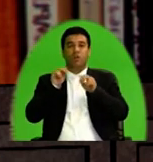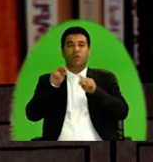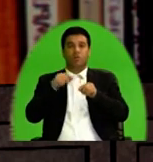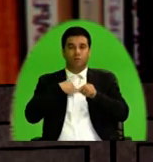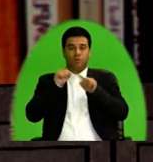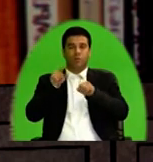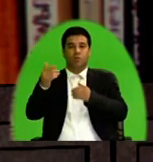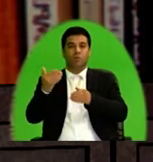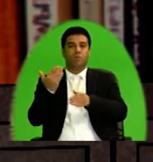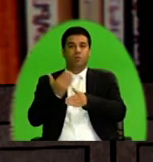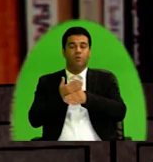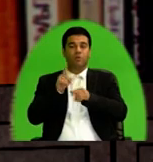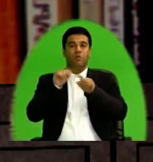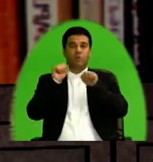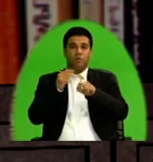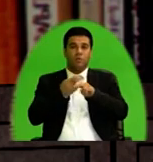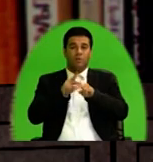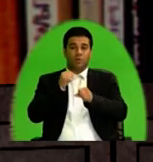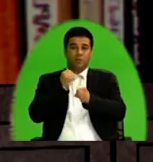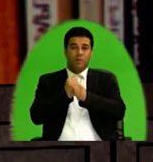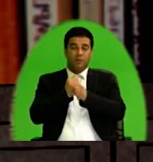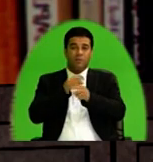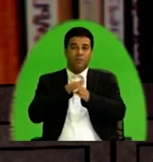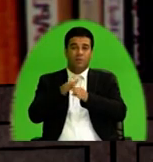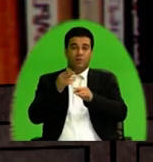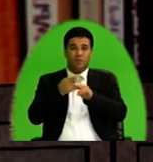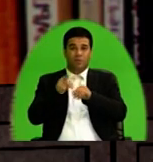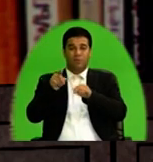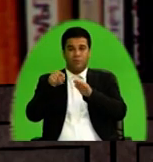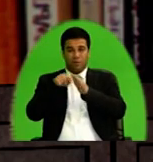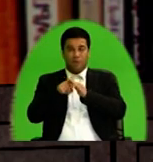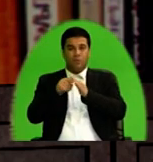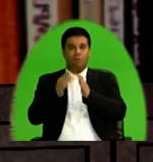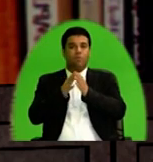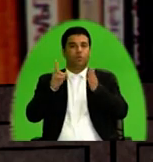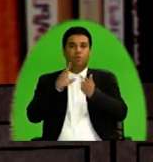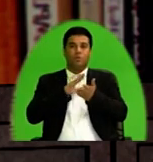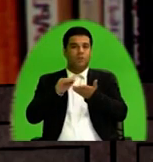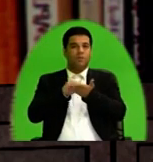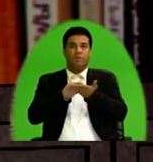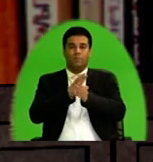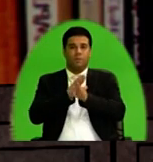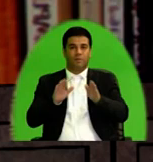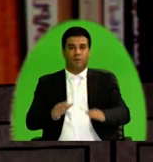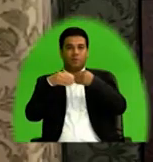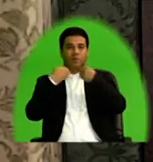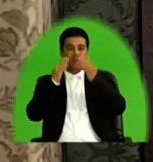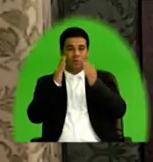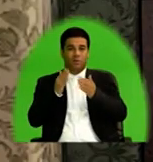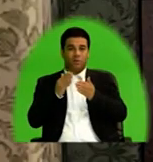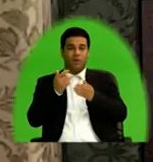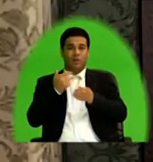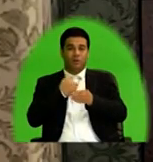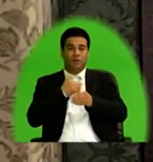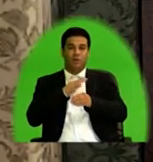могу помочь, что мы можем сделать для того, чтобы такой поступок не произошел в следующий раз. Я